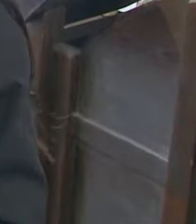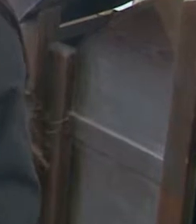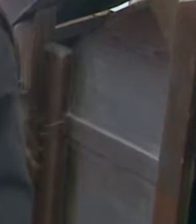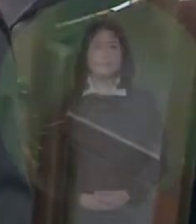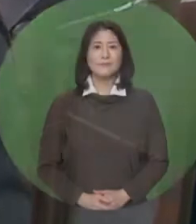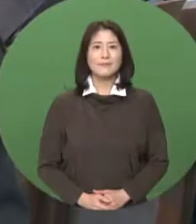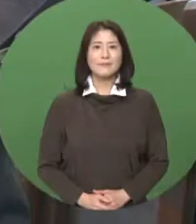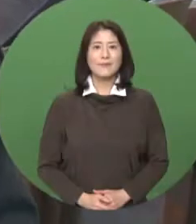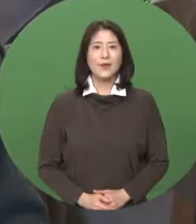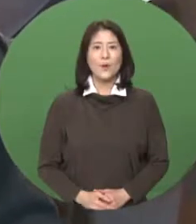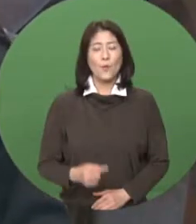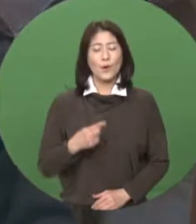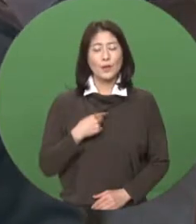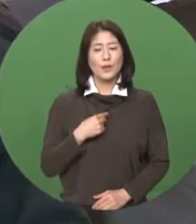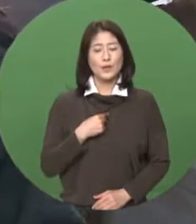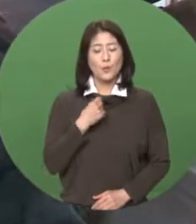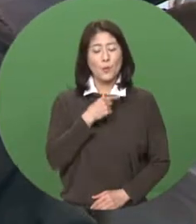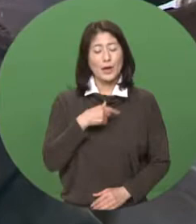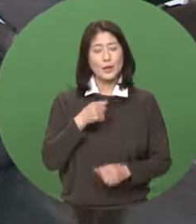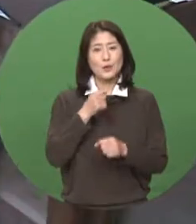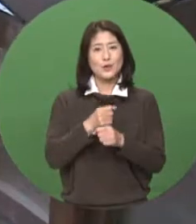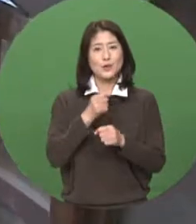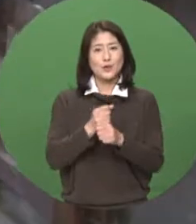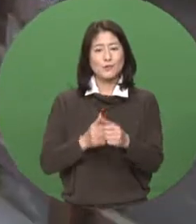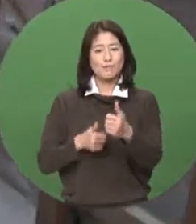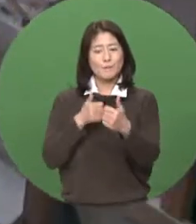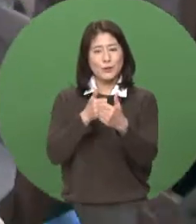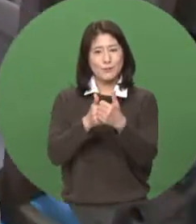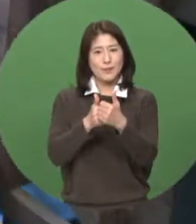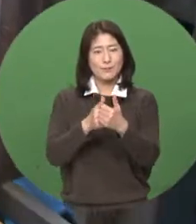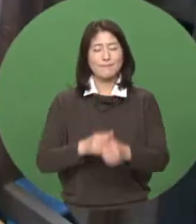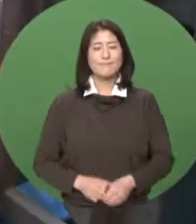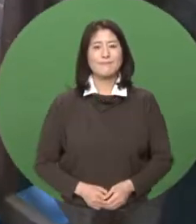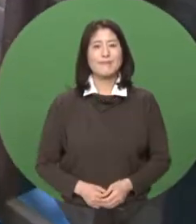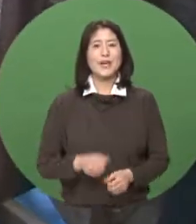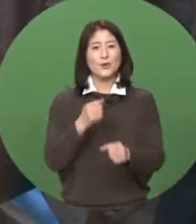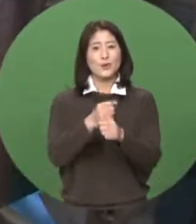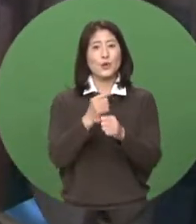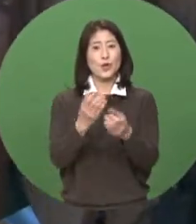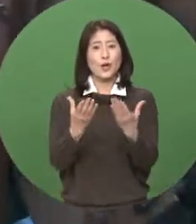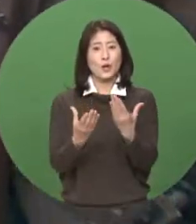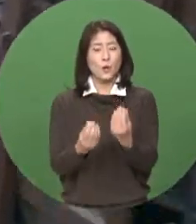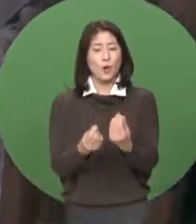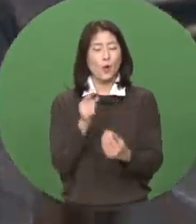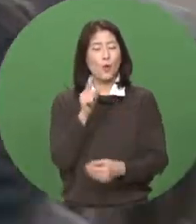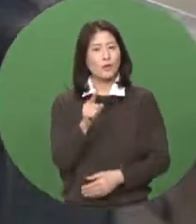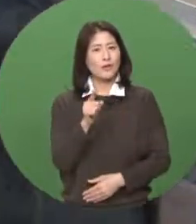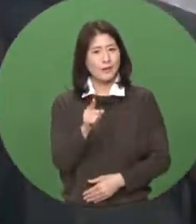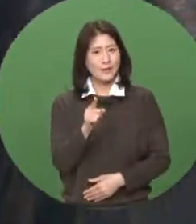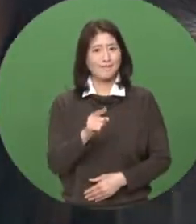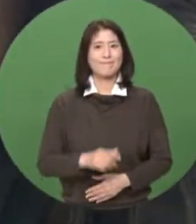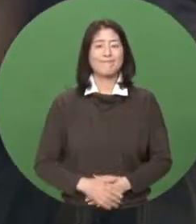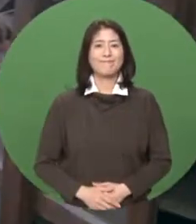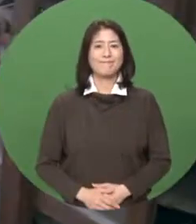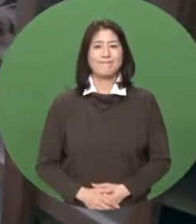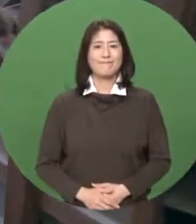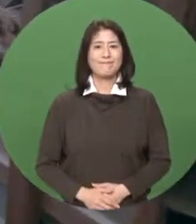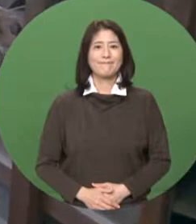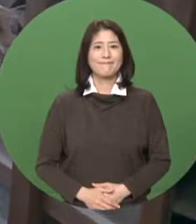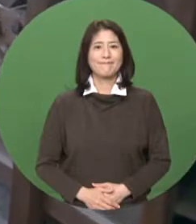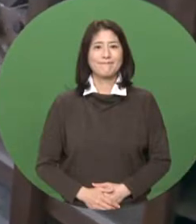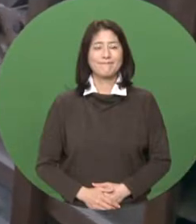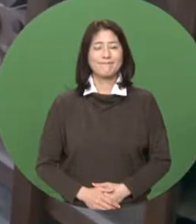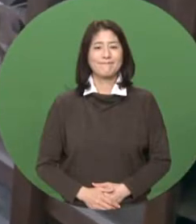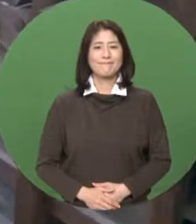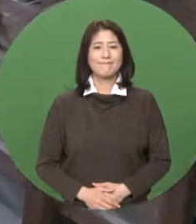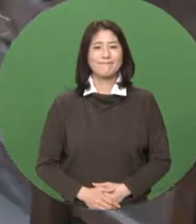じゃあ私も勾玉作りに挑戦します。出来上がりはこんな風になるみたいですよ。ちょっと不安も